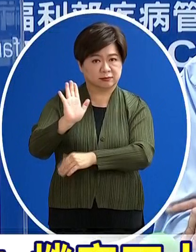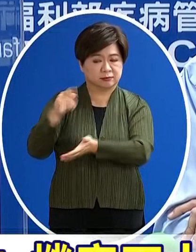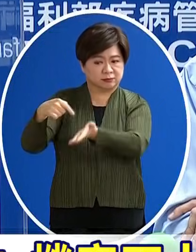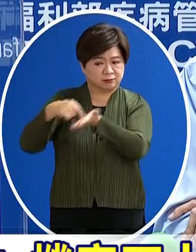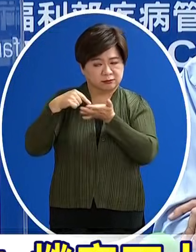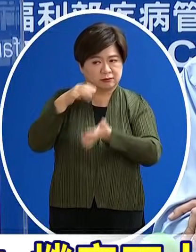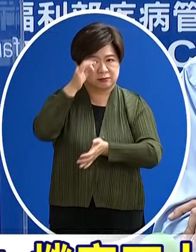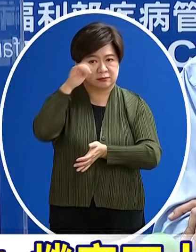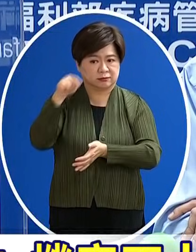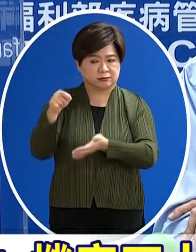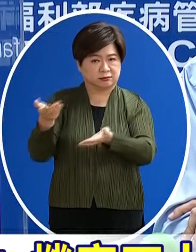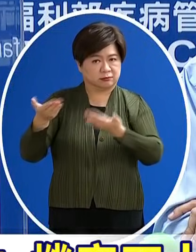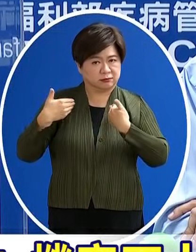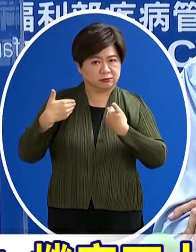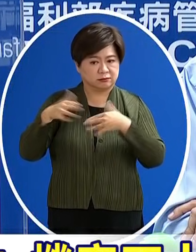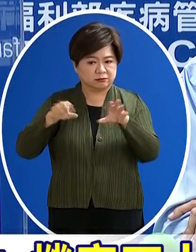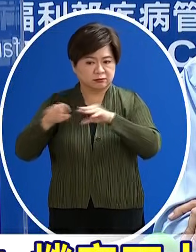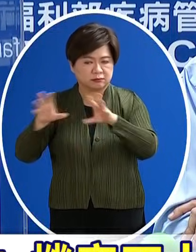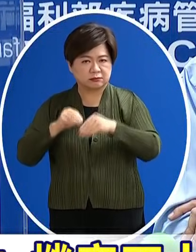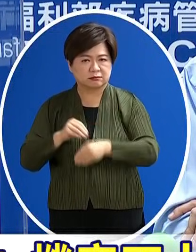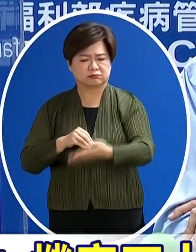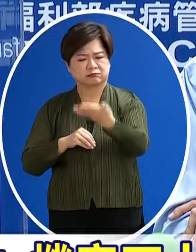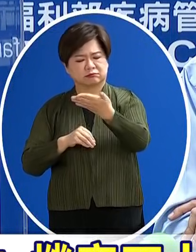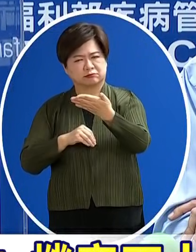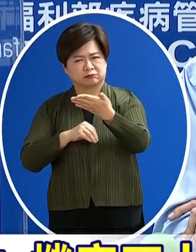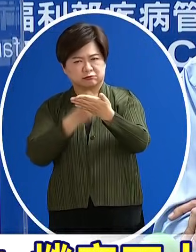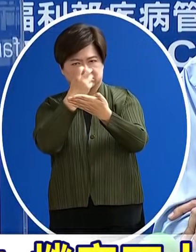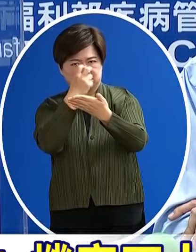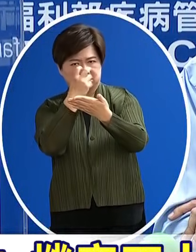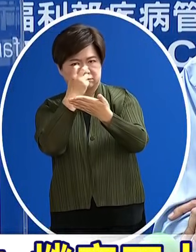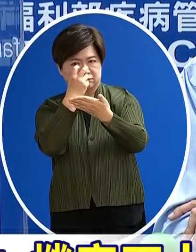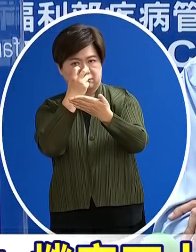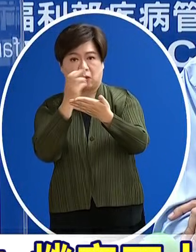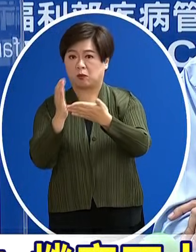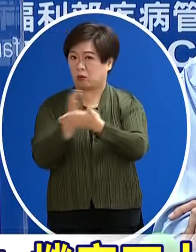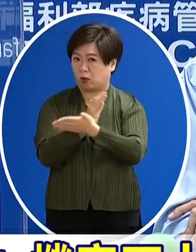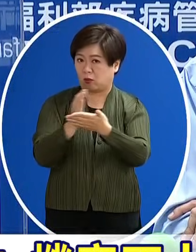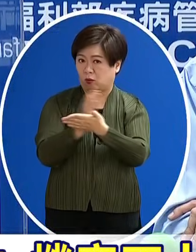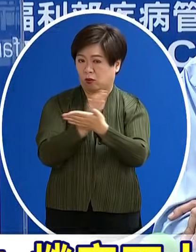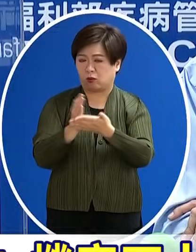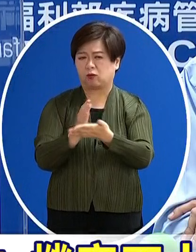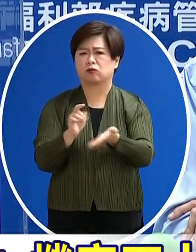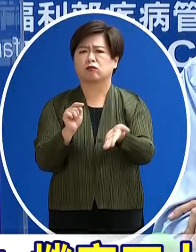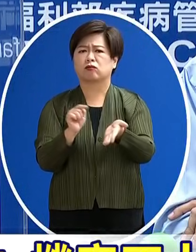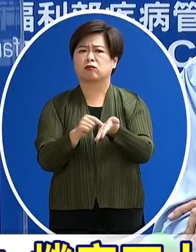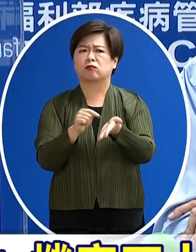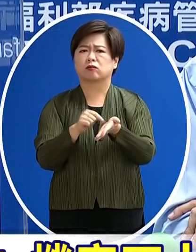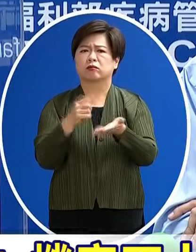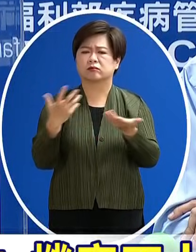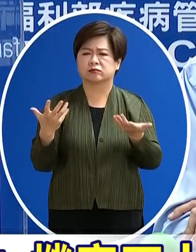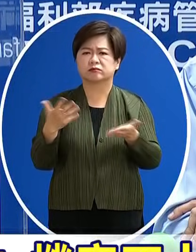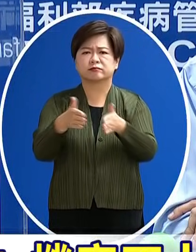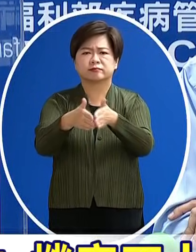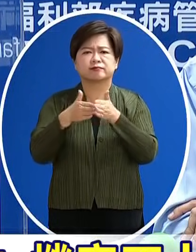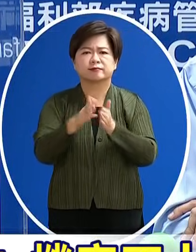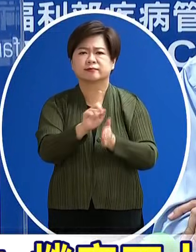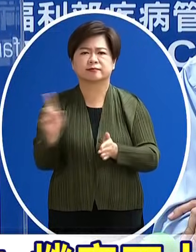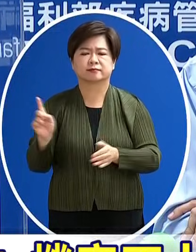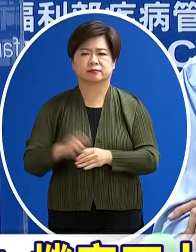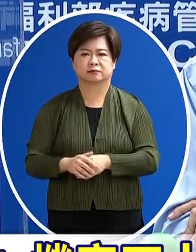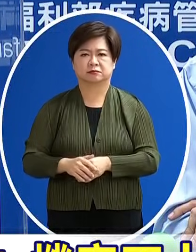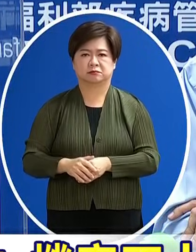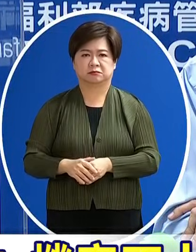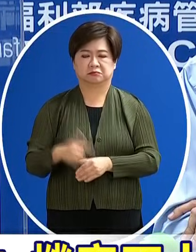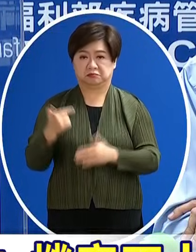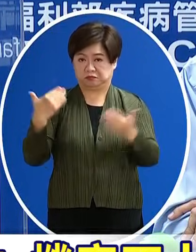提供相关的资料我们来看。基本上我们认为相关的要还是要有一个明确